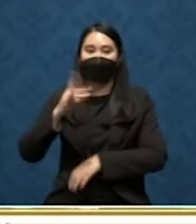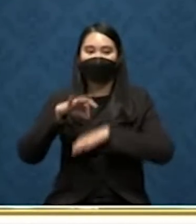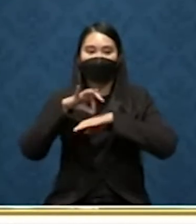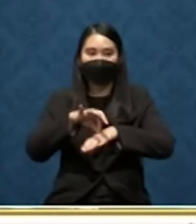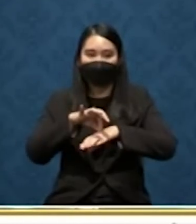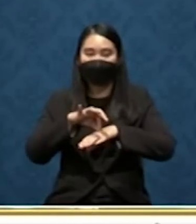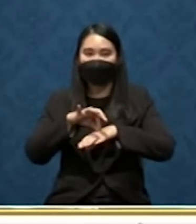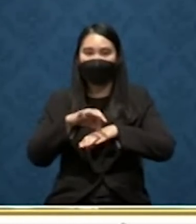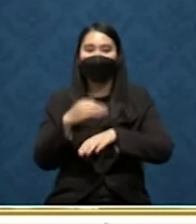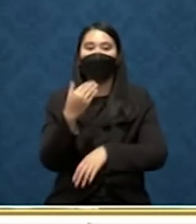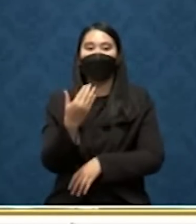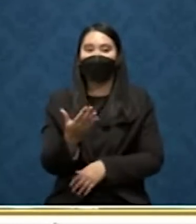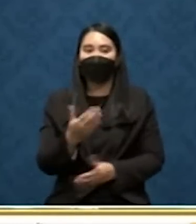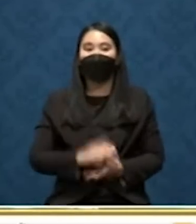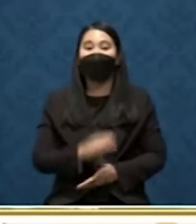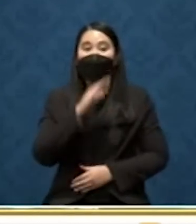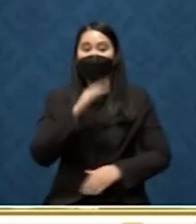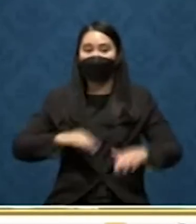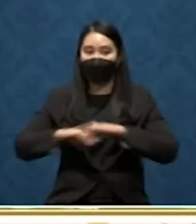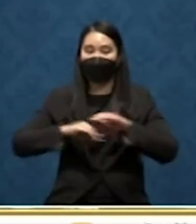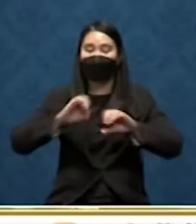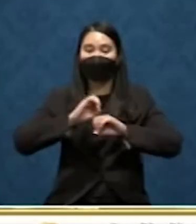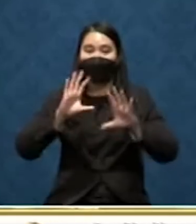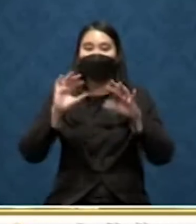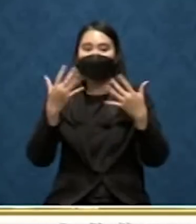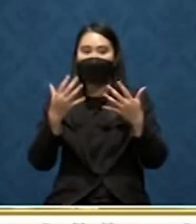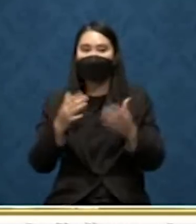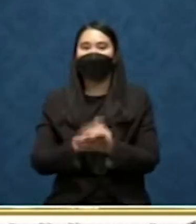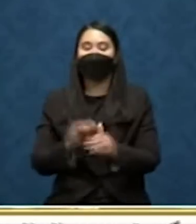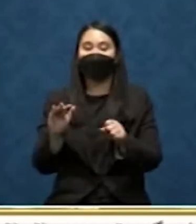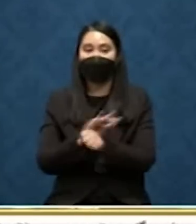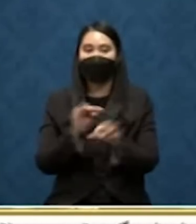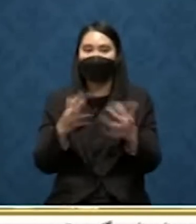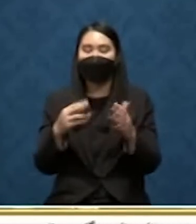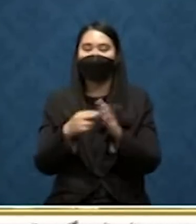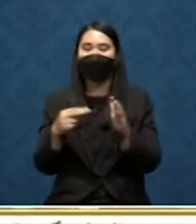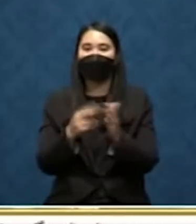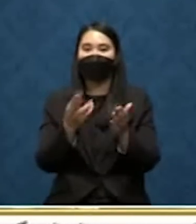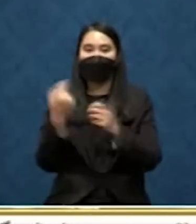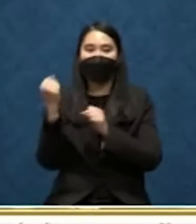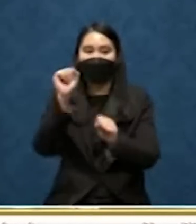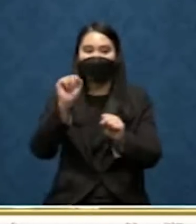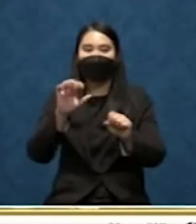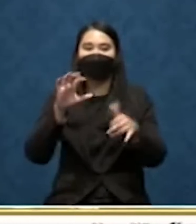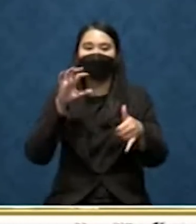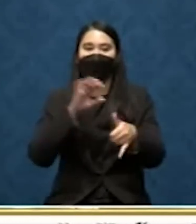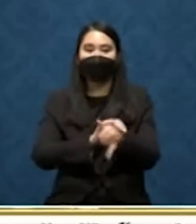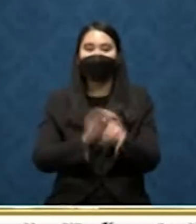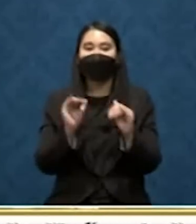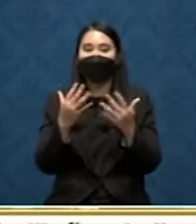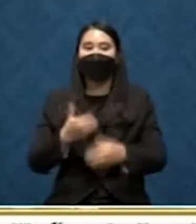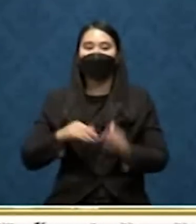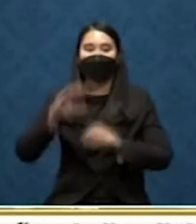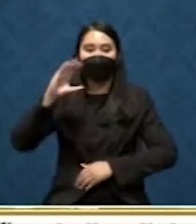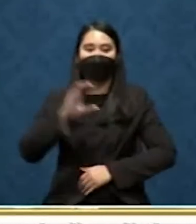ถานะระดับนี้ถ้าหลกฐานไม่ชัด ไม่พร้มเพลยงไมมทออกหมายจบได้หครับตำรraumithคงไม่กลาขอ